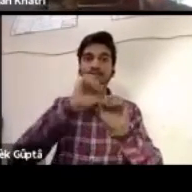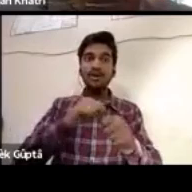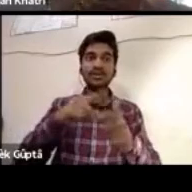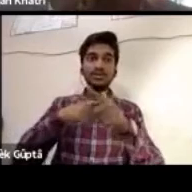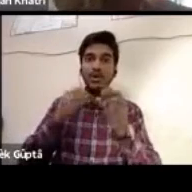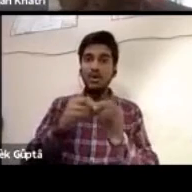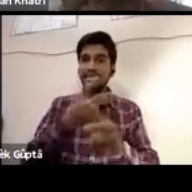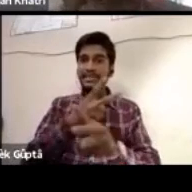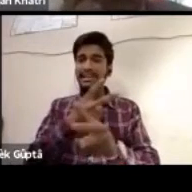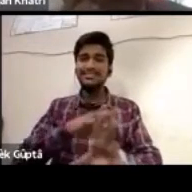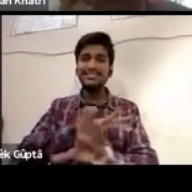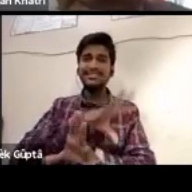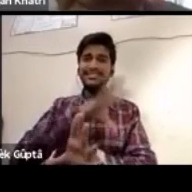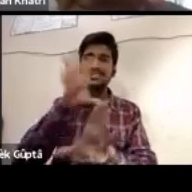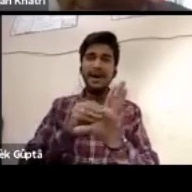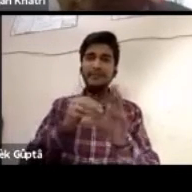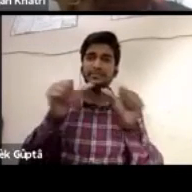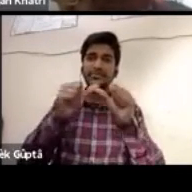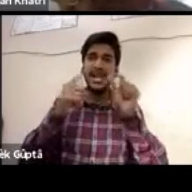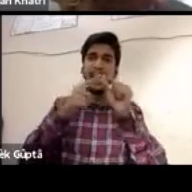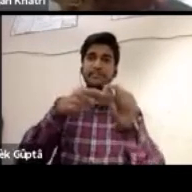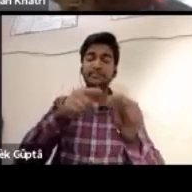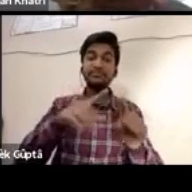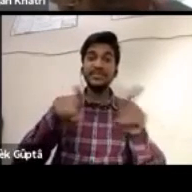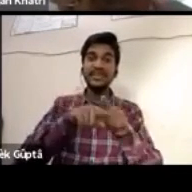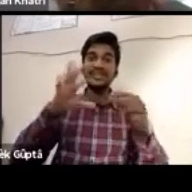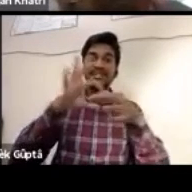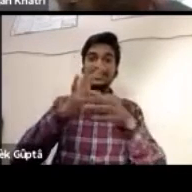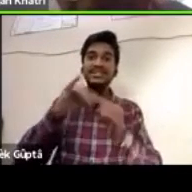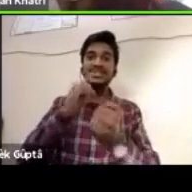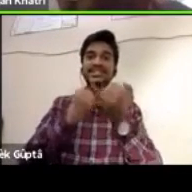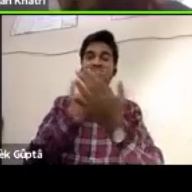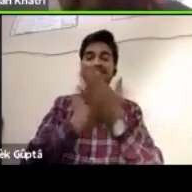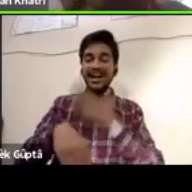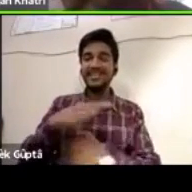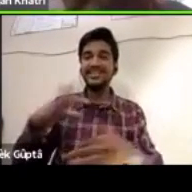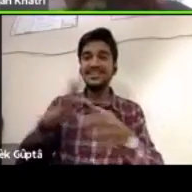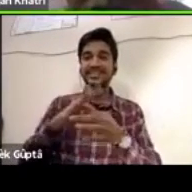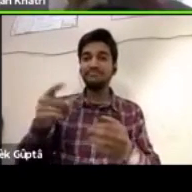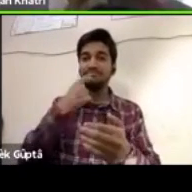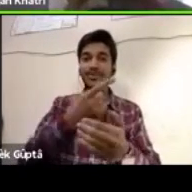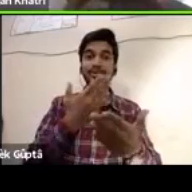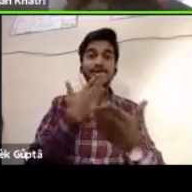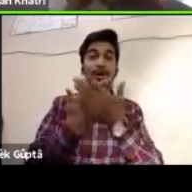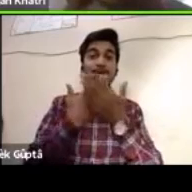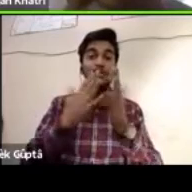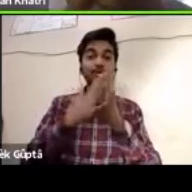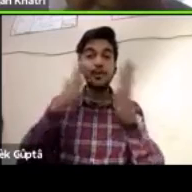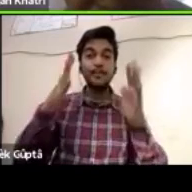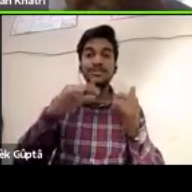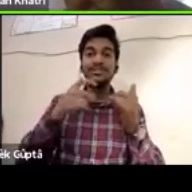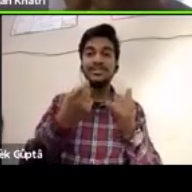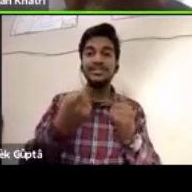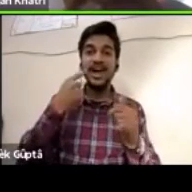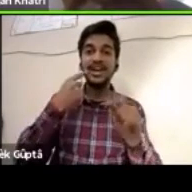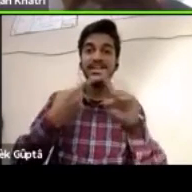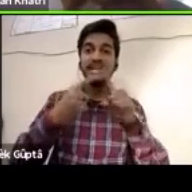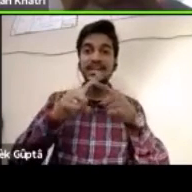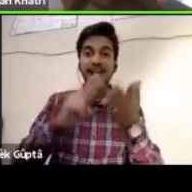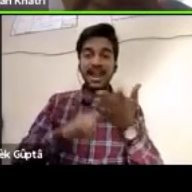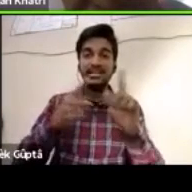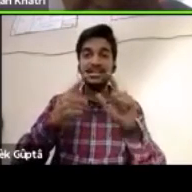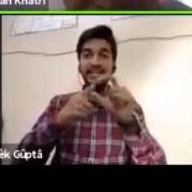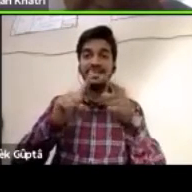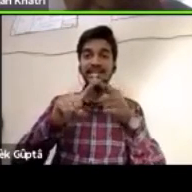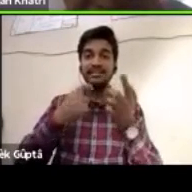सपने लेने लगेंगे तो उनका भी जीवन सार्थक हो पाएगा. थैंक यू. थैंक यू डॉक्टर जितेंद्र अग्रवाल. मेरी लास्ट पॉइंट ये है, जब मैंने